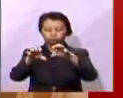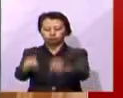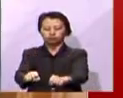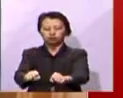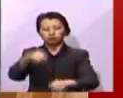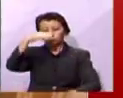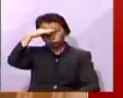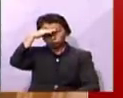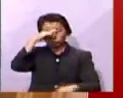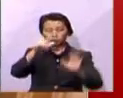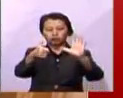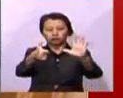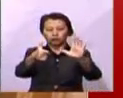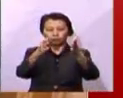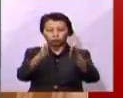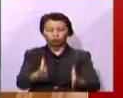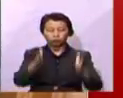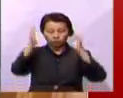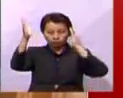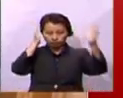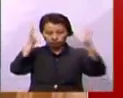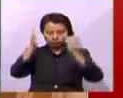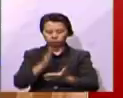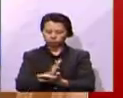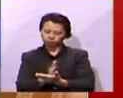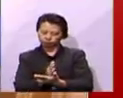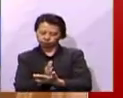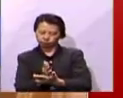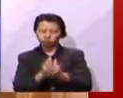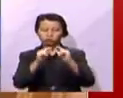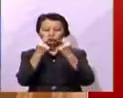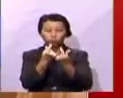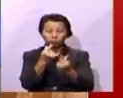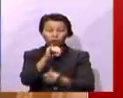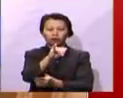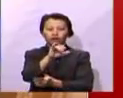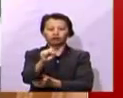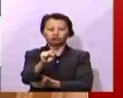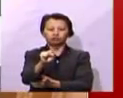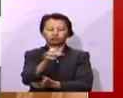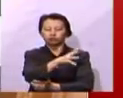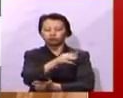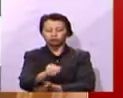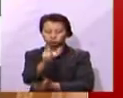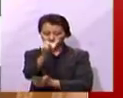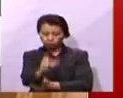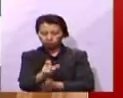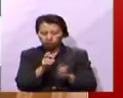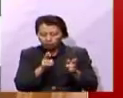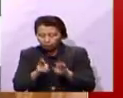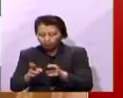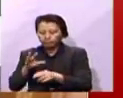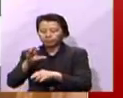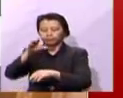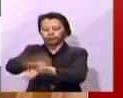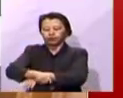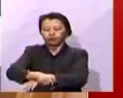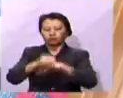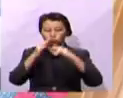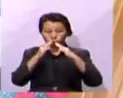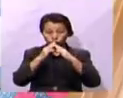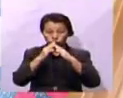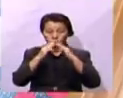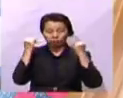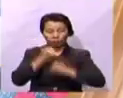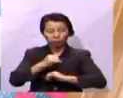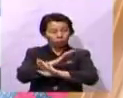Tangkapan di Johor melibatkan enam suspek warga Malaysia yang disyaki anggota kumpulan pengganas Daesh. Suspek merancang serangan ke atas rumah-rumah